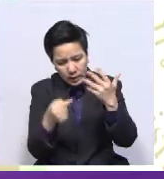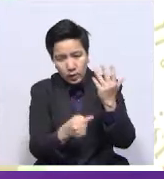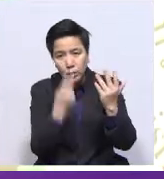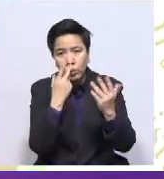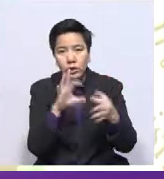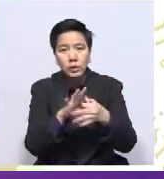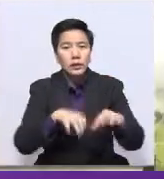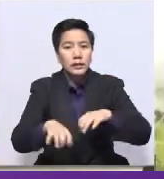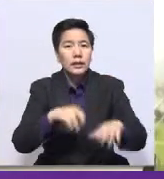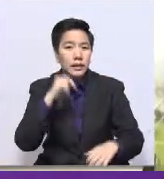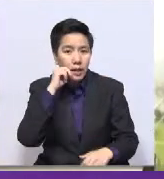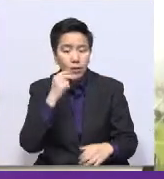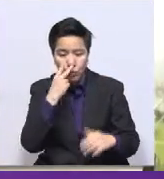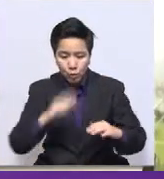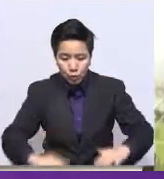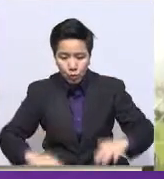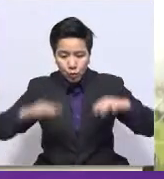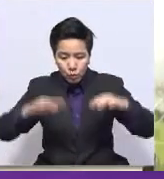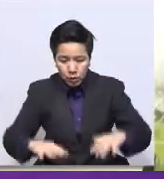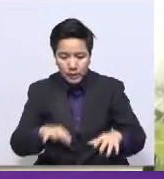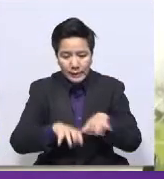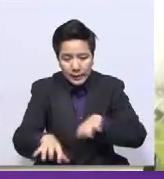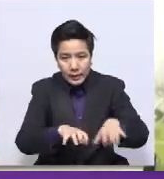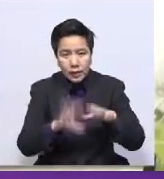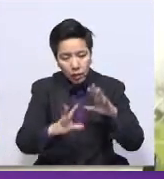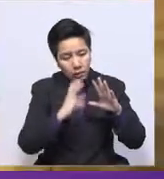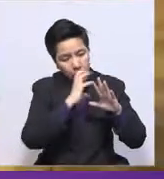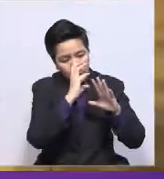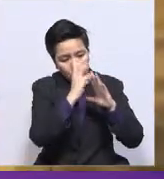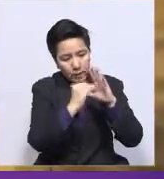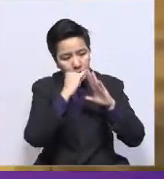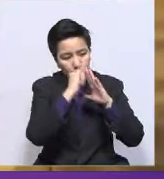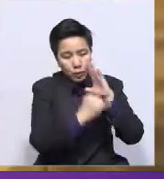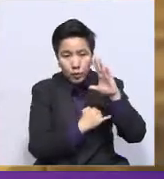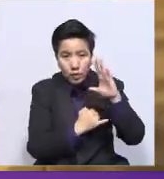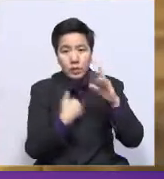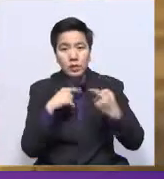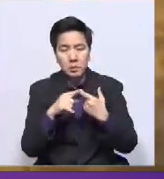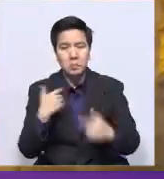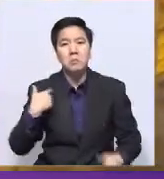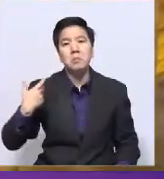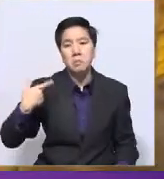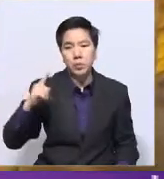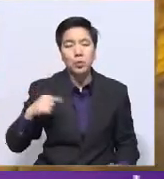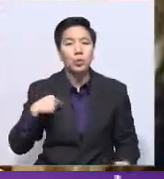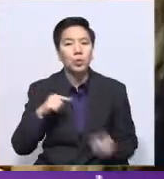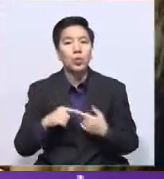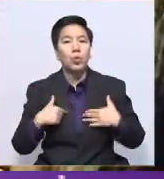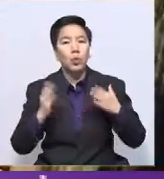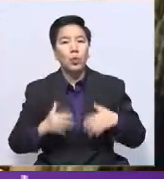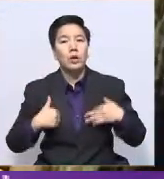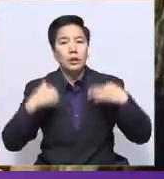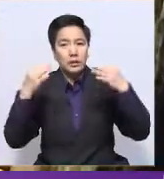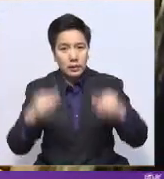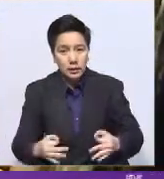ก็ถือว่าเป็นเครื่องมือวัดระดับการบริหารจัดการน้ำในแต่ละพื้นที่และเป็นเครื่องมือที่มีประโยชน์ต่อการตัดสินใจกำหนดแนวท